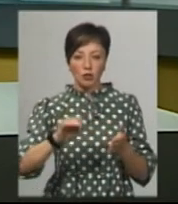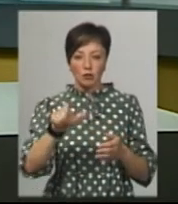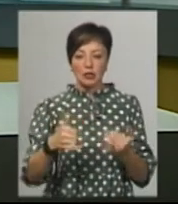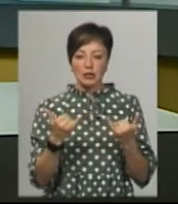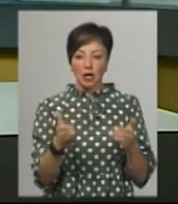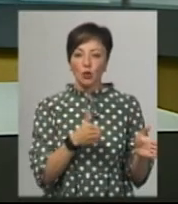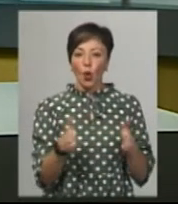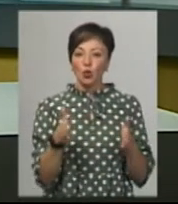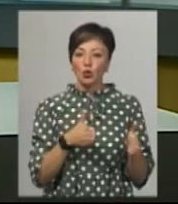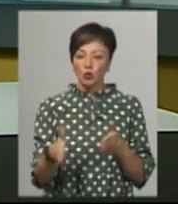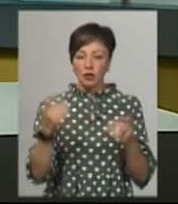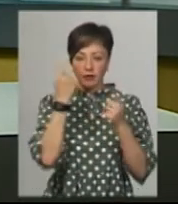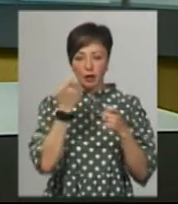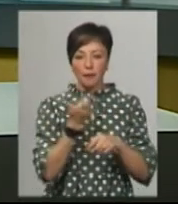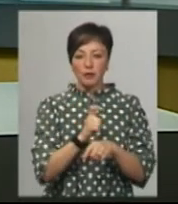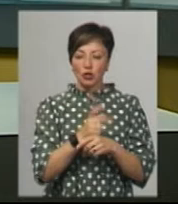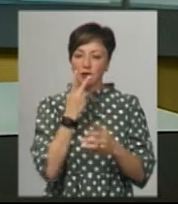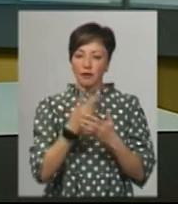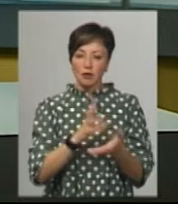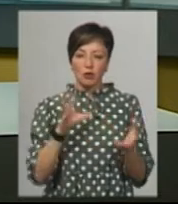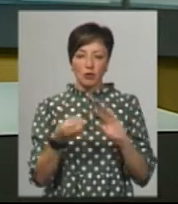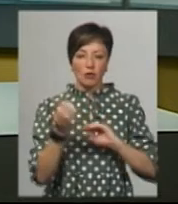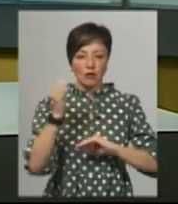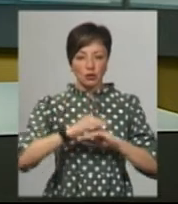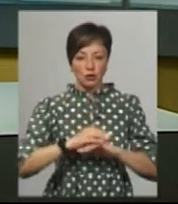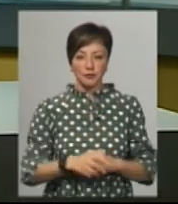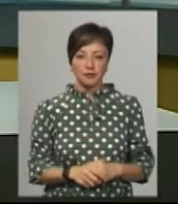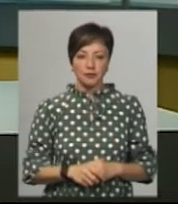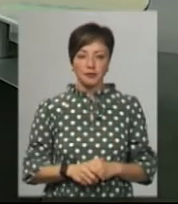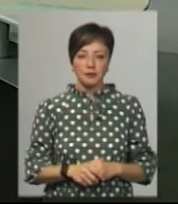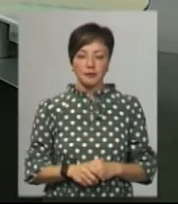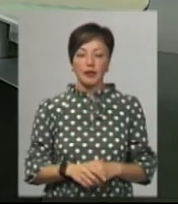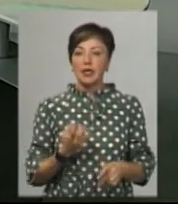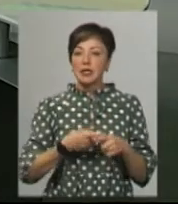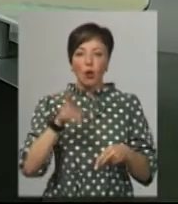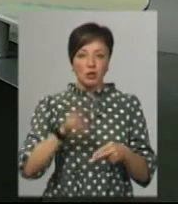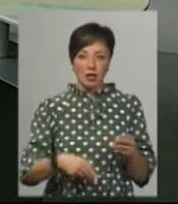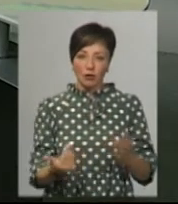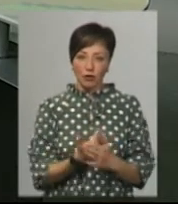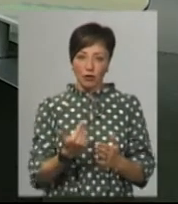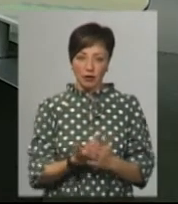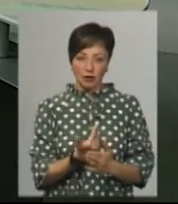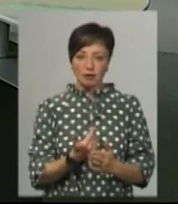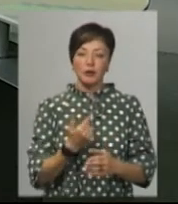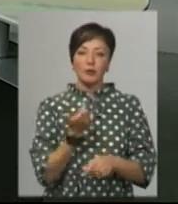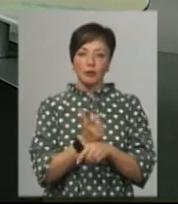Наразі сюжет готується до ефіру. Більше дивіться у підсумковому випуску новин. Це остання інформація